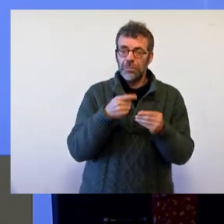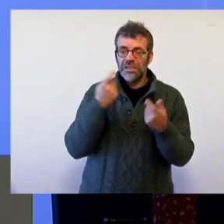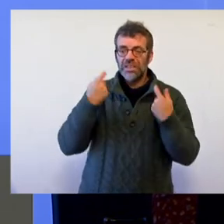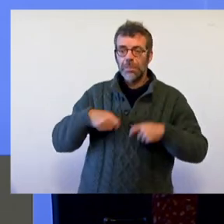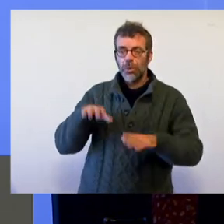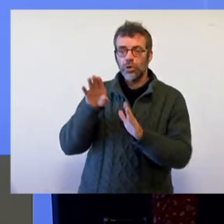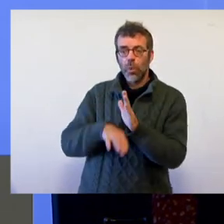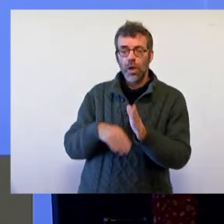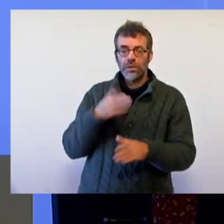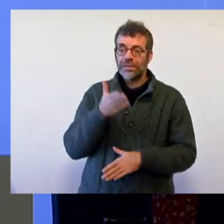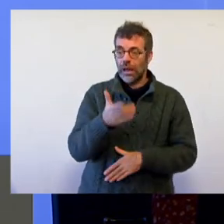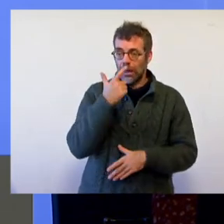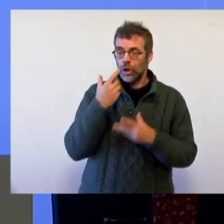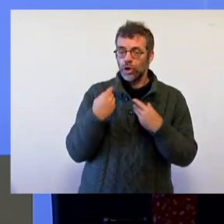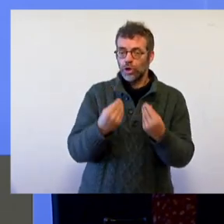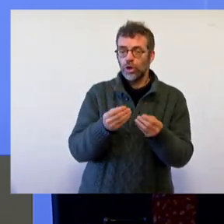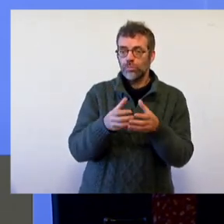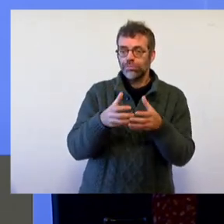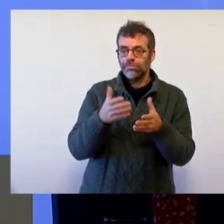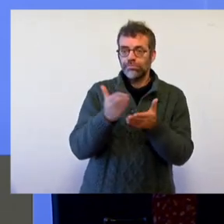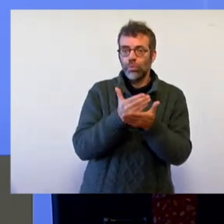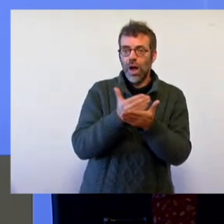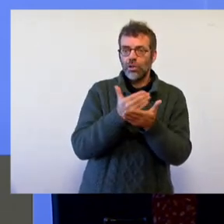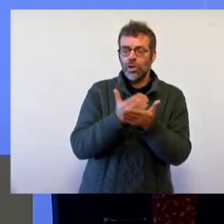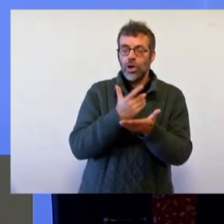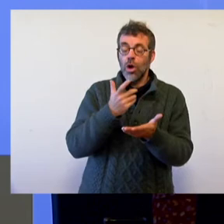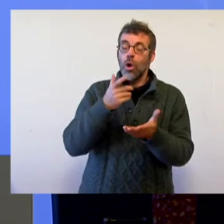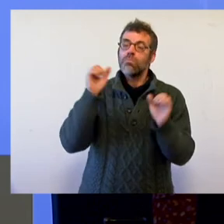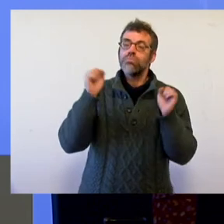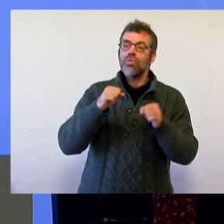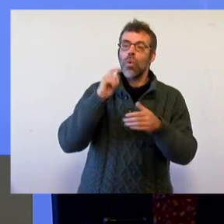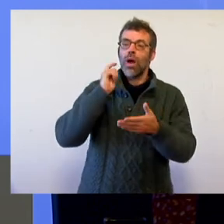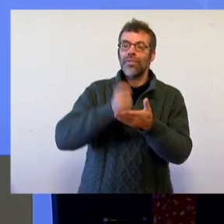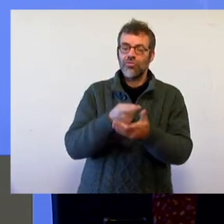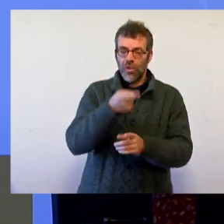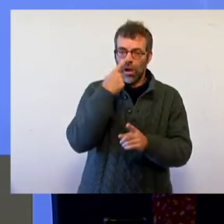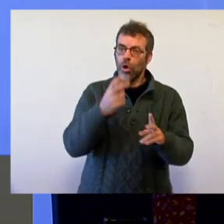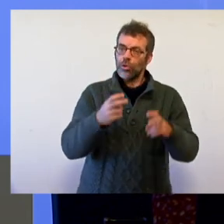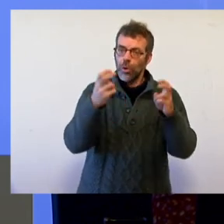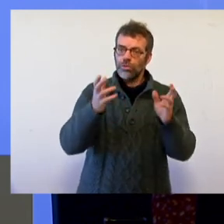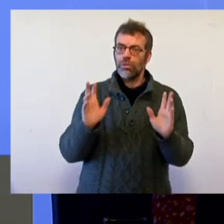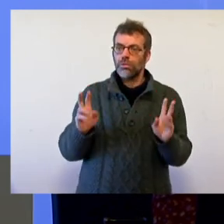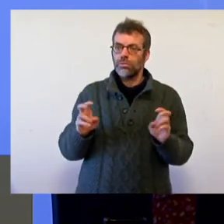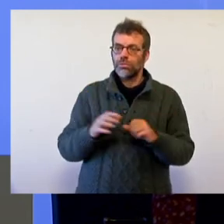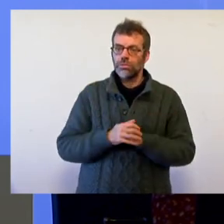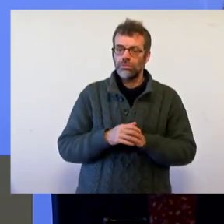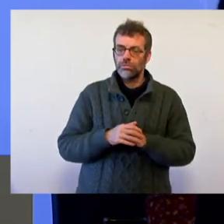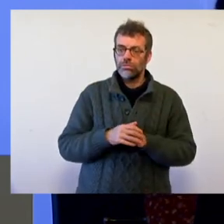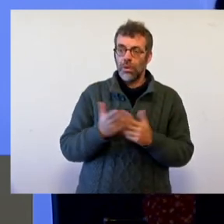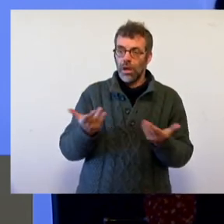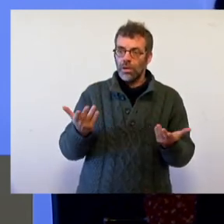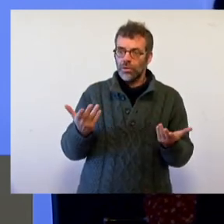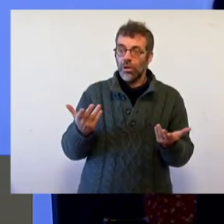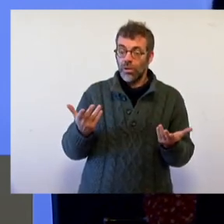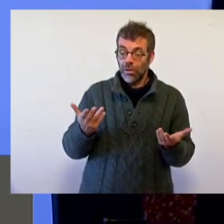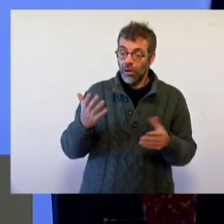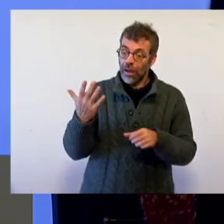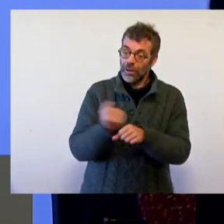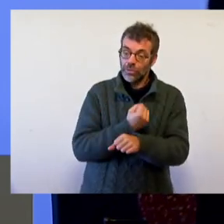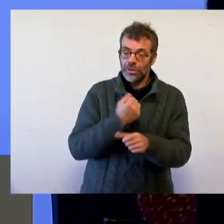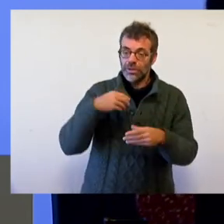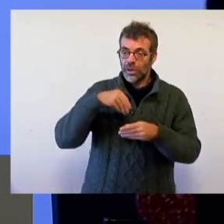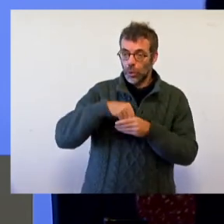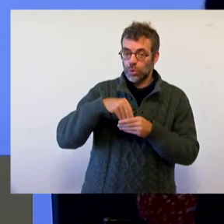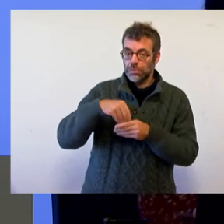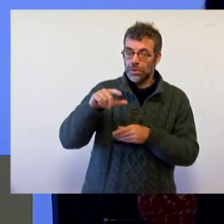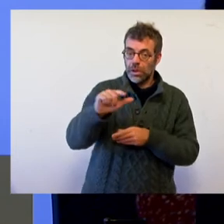souvent interpellé par des agents de la collectivité qui disent « c'est bien, nous on a fait les économies là ». C'est un exemple. La